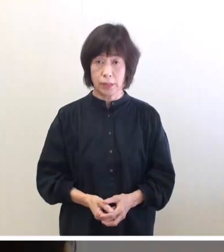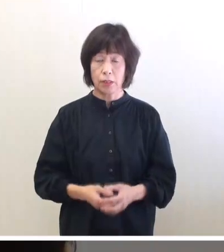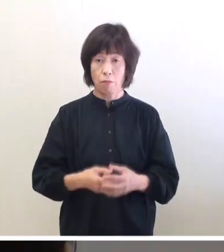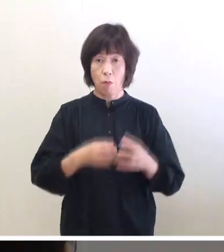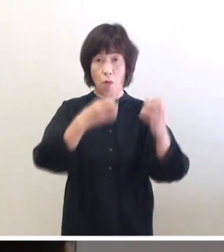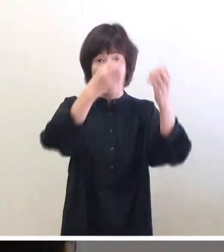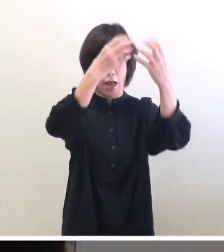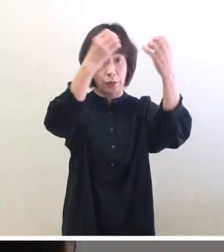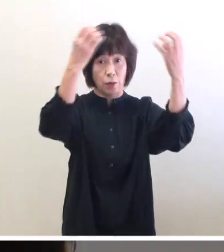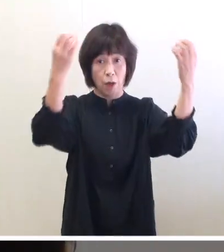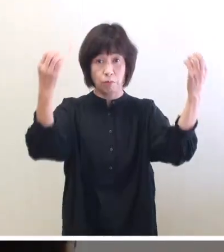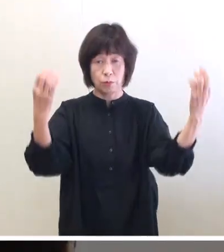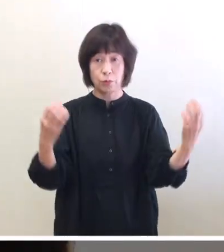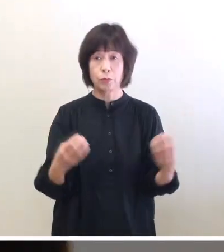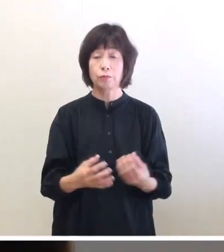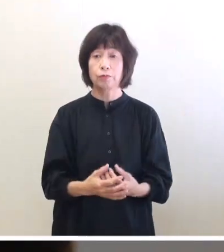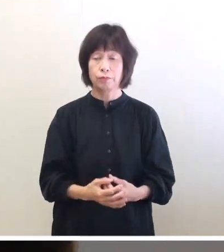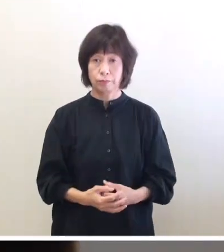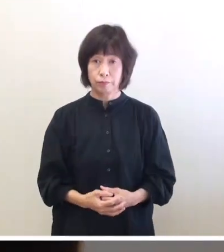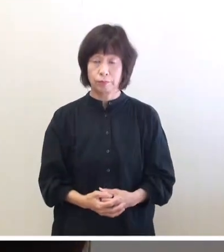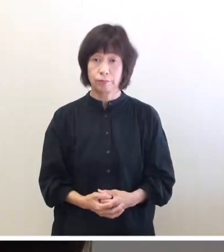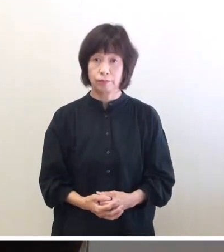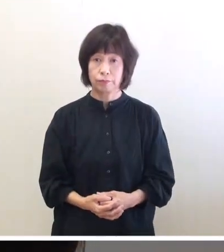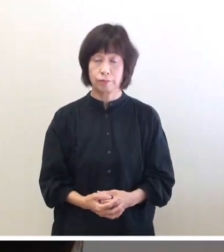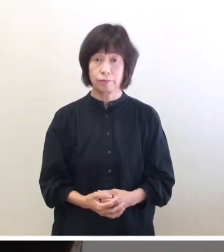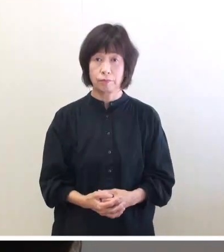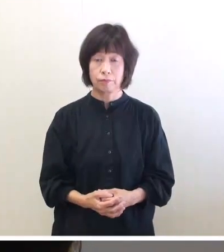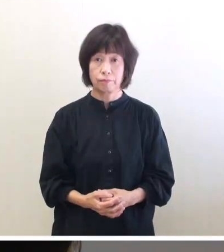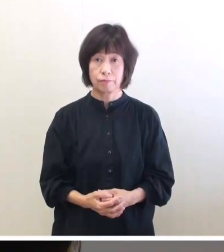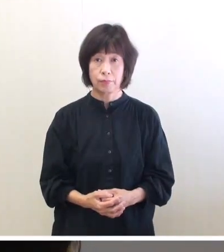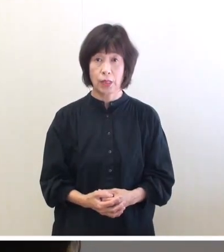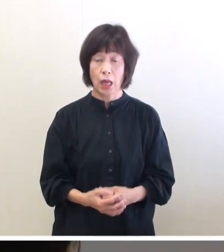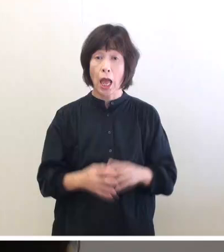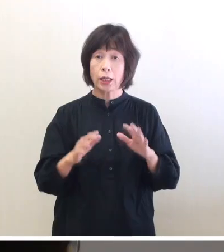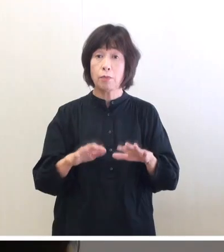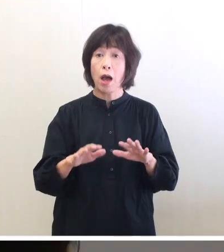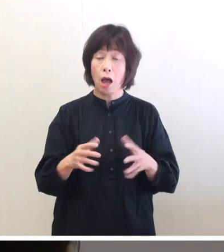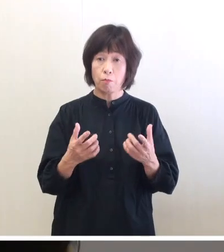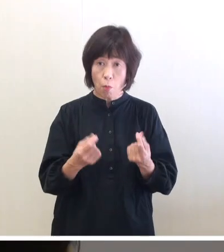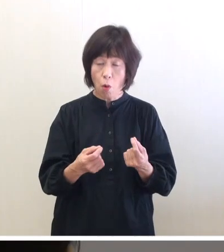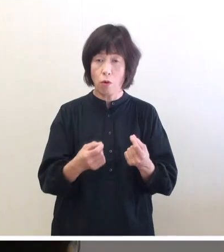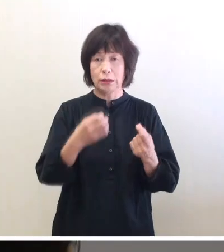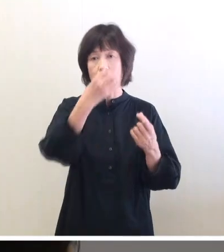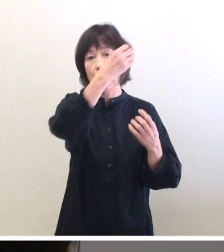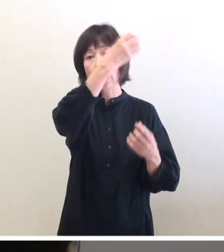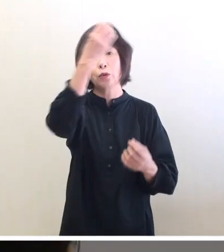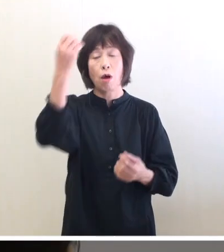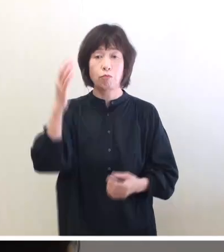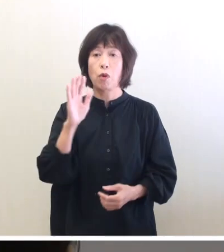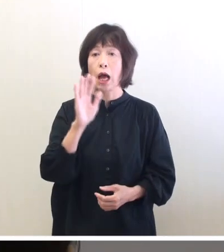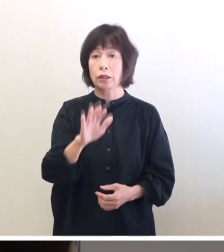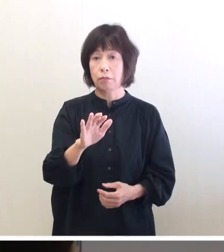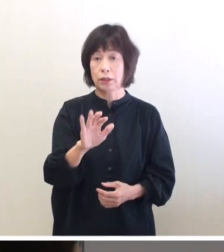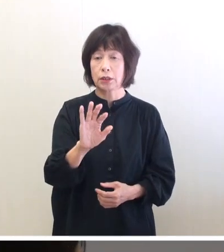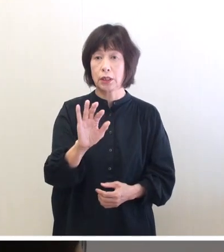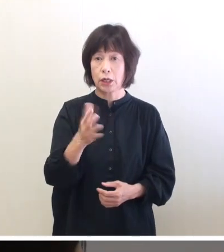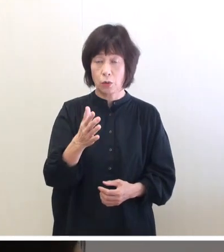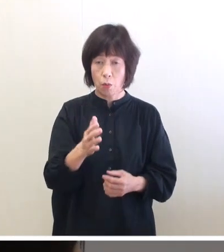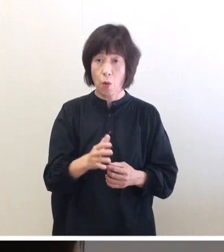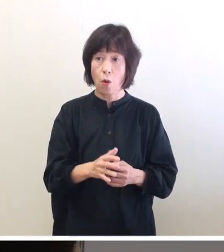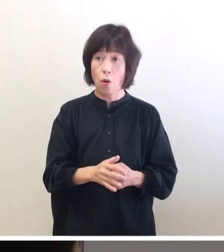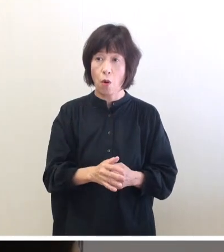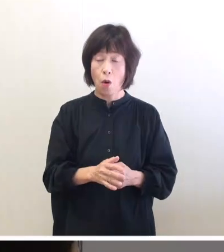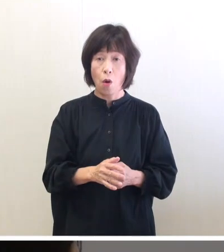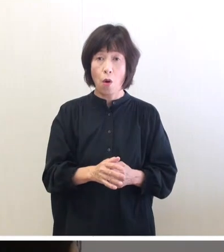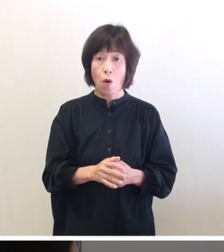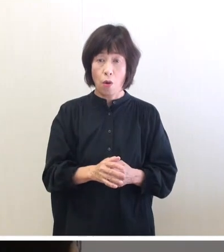ライトアップ、これを今もこれも行われているわけですけれども、これを延伸